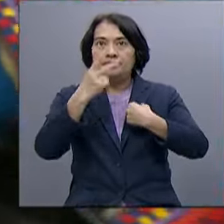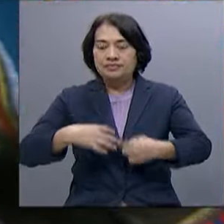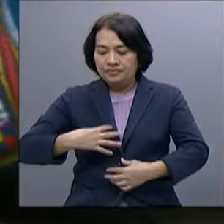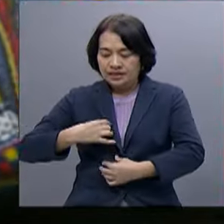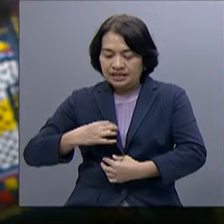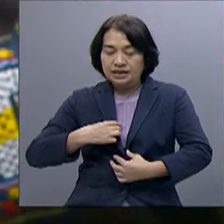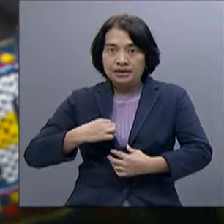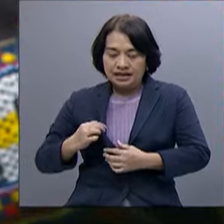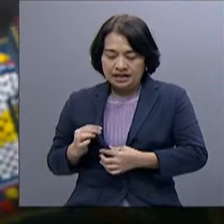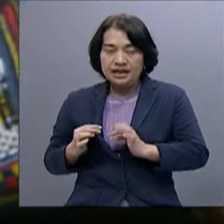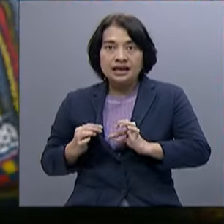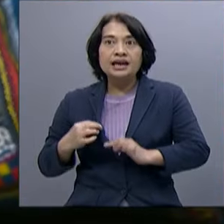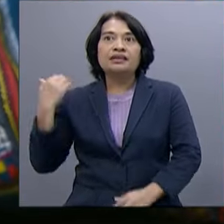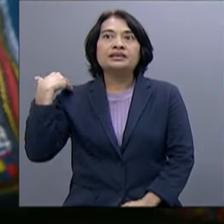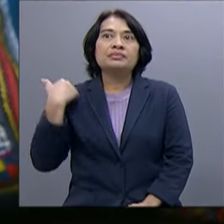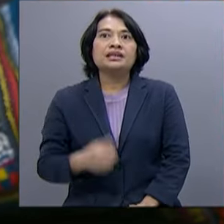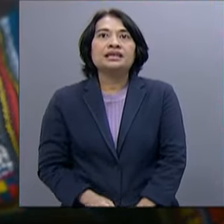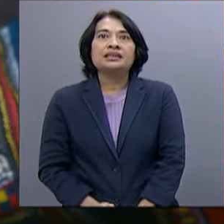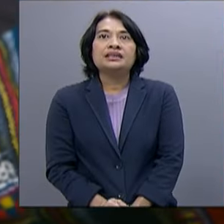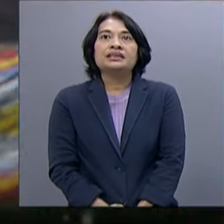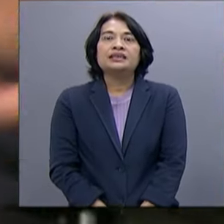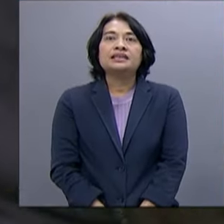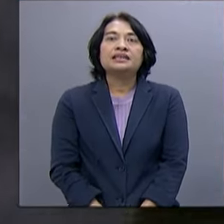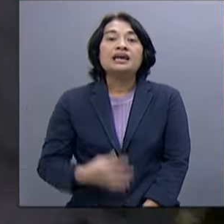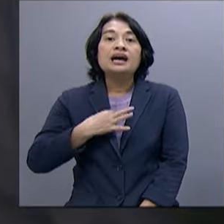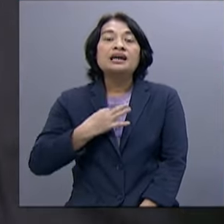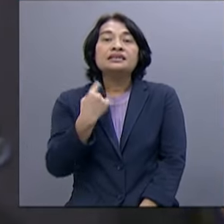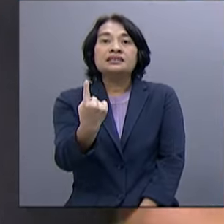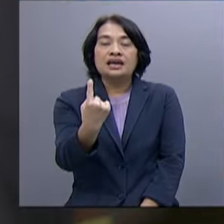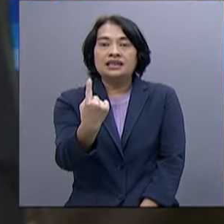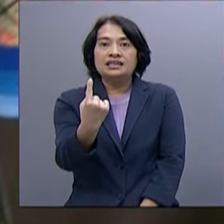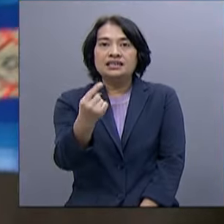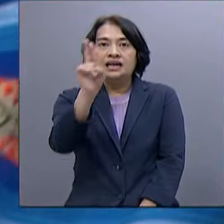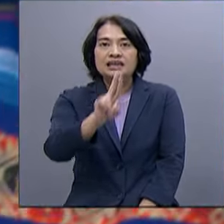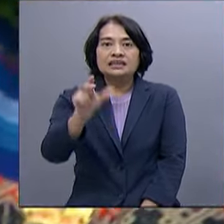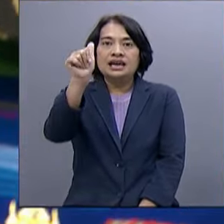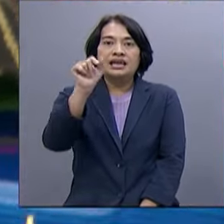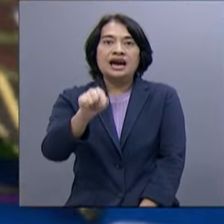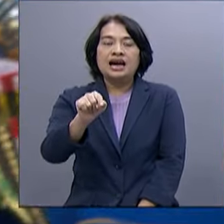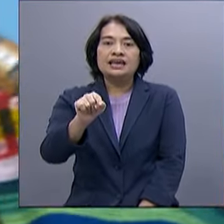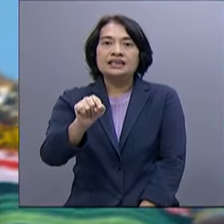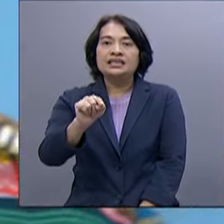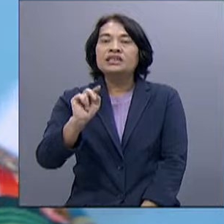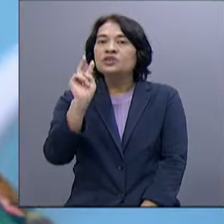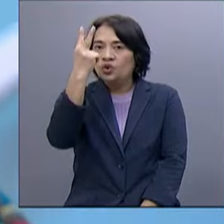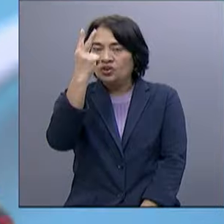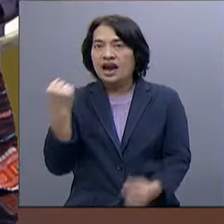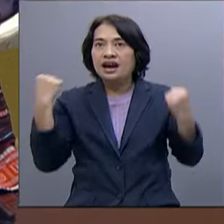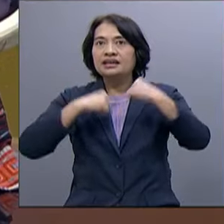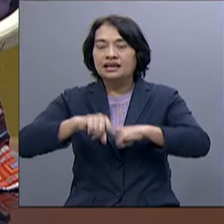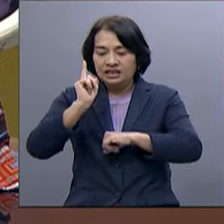เพราะเดี๋ยวนี้เขาบอกว่าเสื้อหนึ่งตัวมันสามารถใช้อย่างคุ้มค่าได้ หน้า A หน้า B แต่ต้องซัก